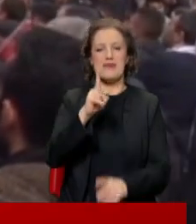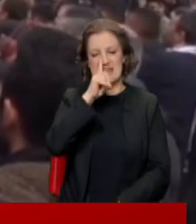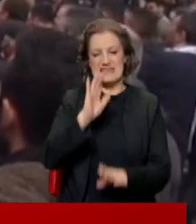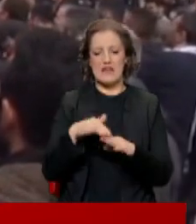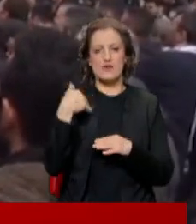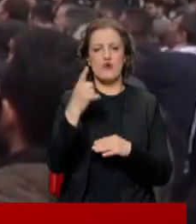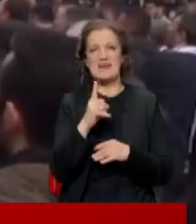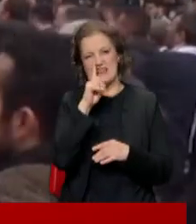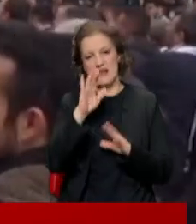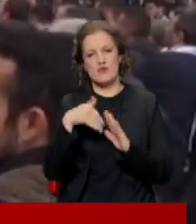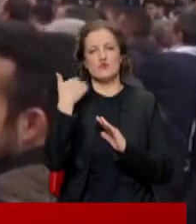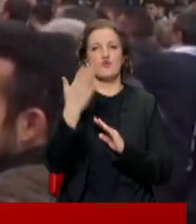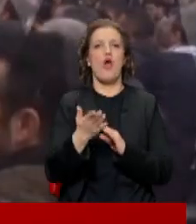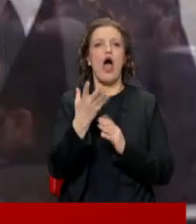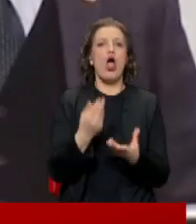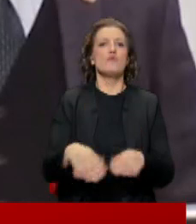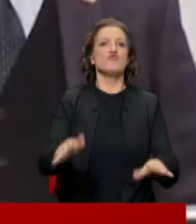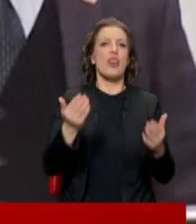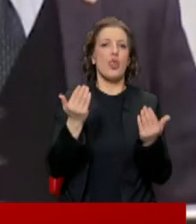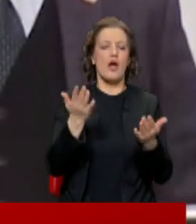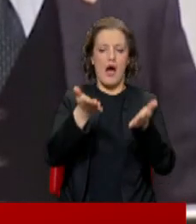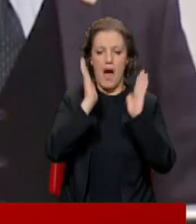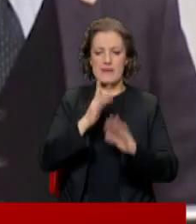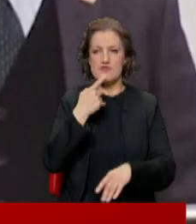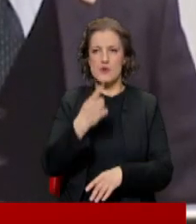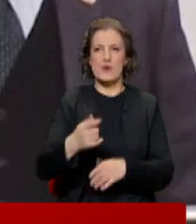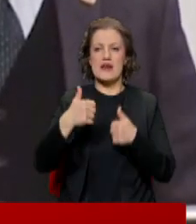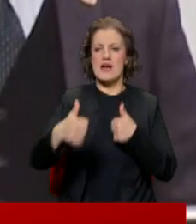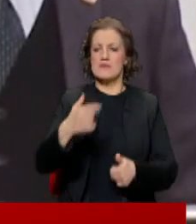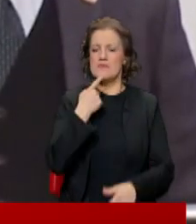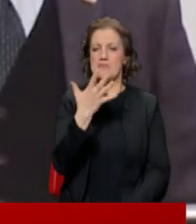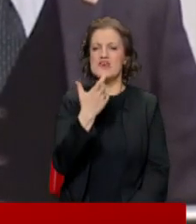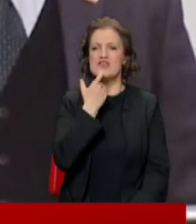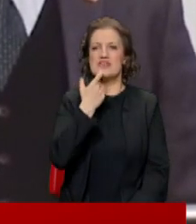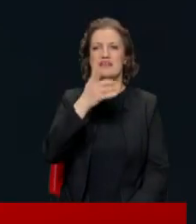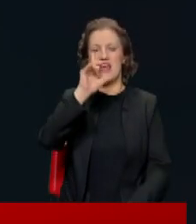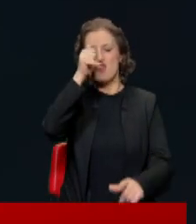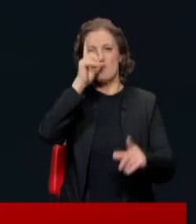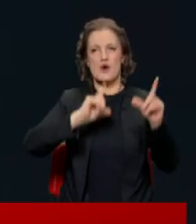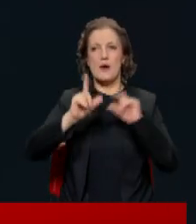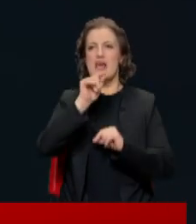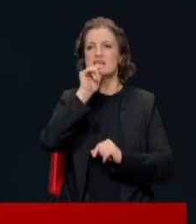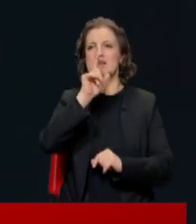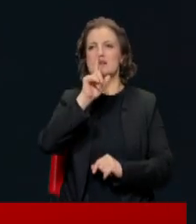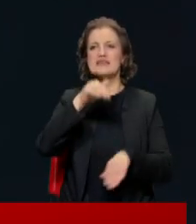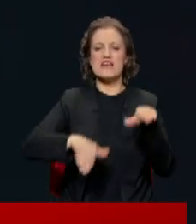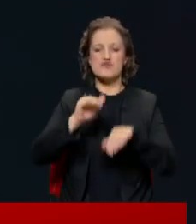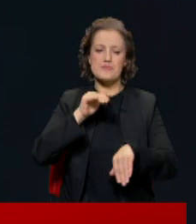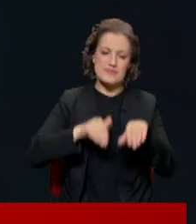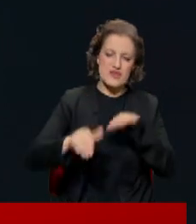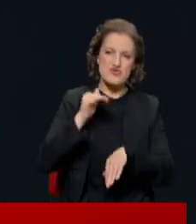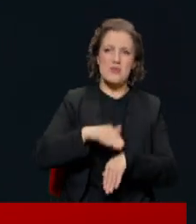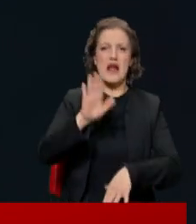Nisan'dan sonra olmayacak, duaya amin diyorlar. Rakibim demiş ki 5 yıldır hiç fotoğrafı yoktu. Sadece seçimden